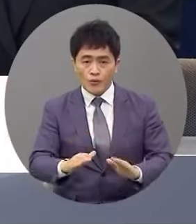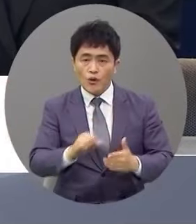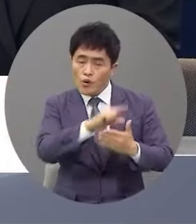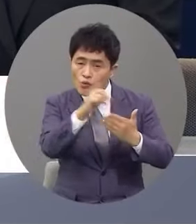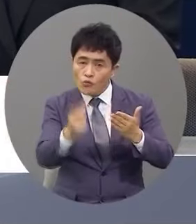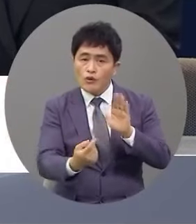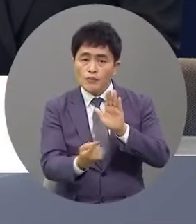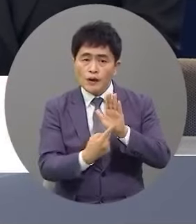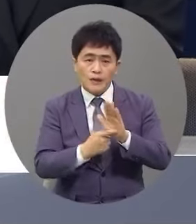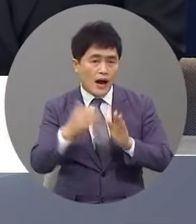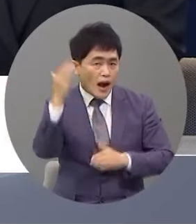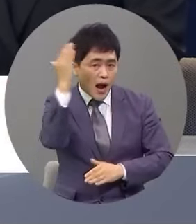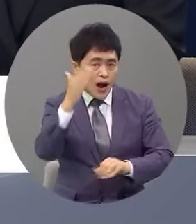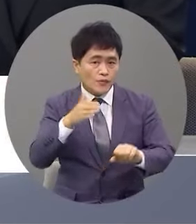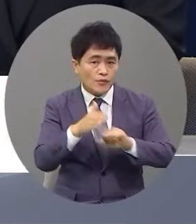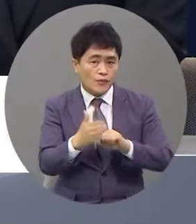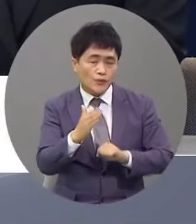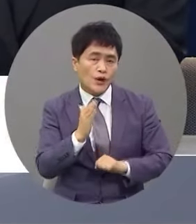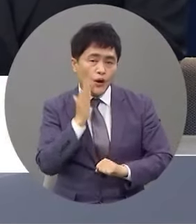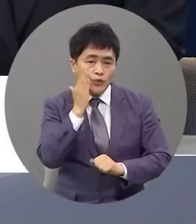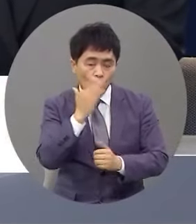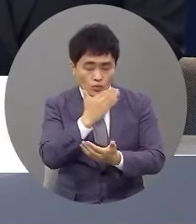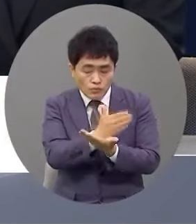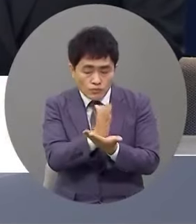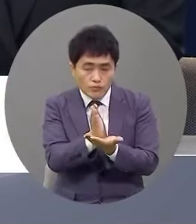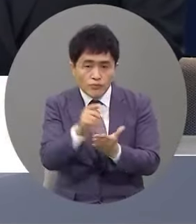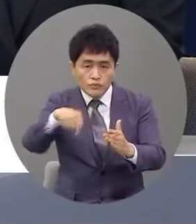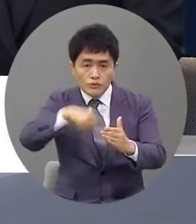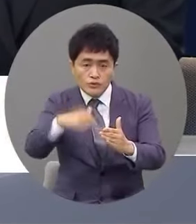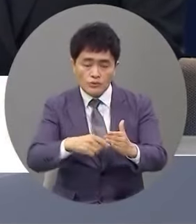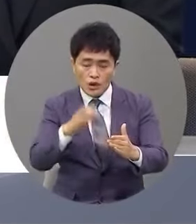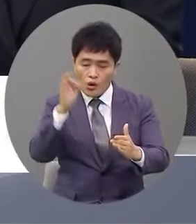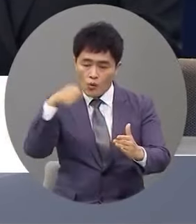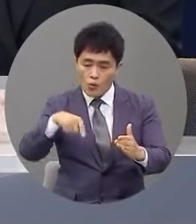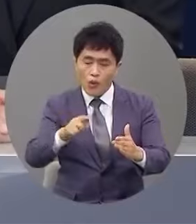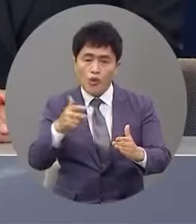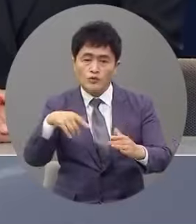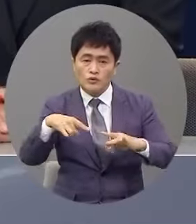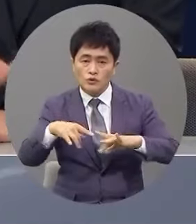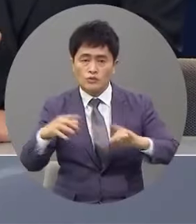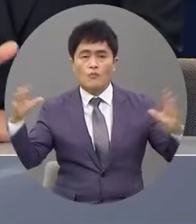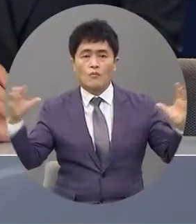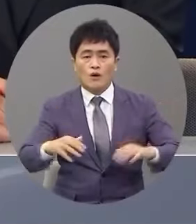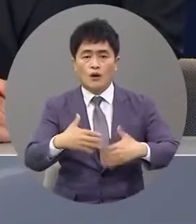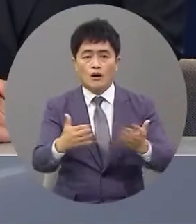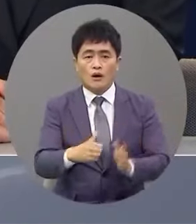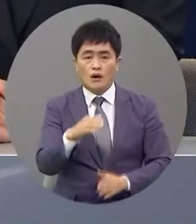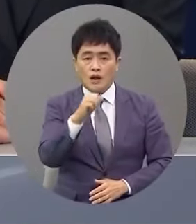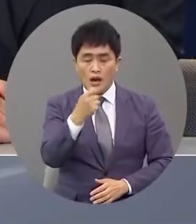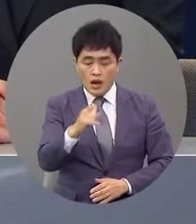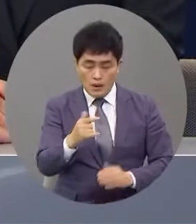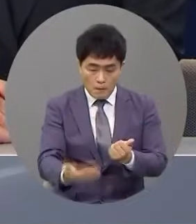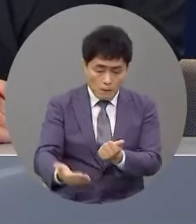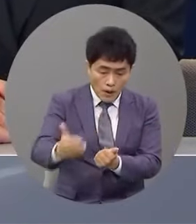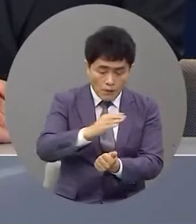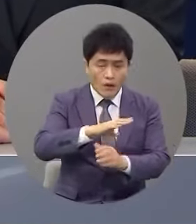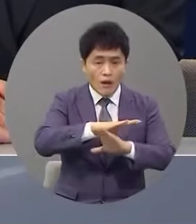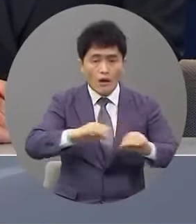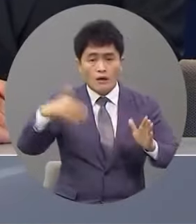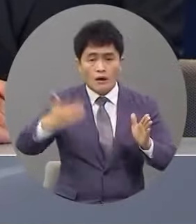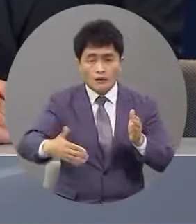9월 발표되는 한국형 녹색 분류 체계에 원전이 포함될 것으로 보입니다. 그런데 이런 핵폐기물 처리 시설 문제를